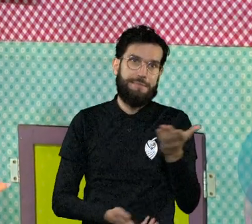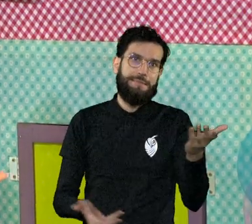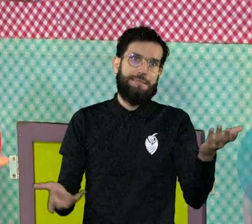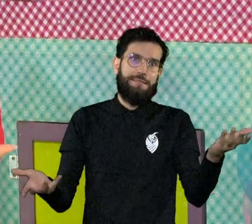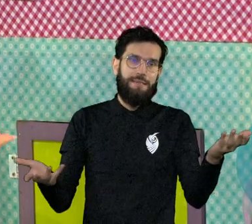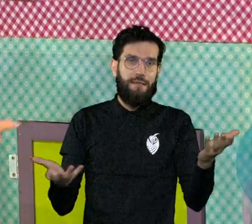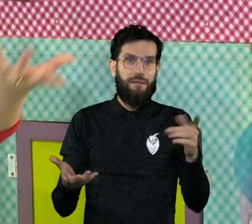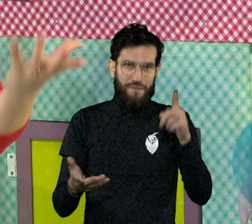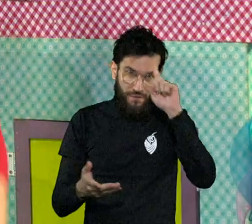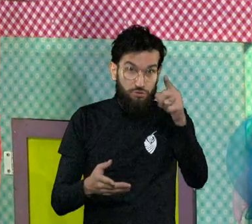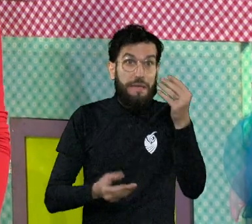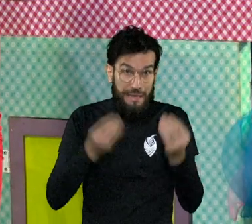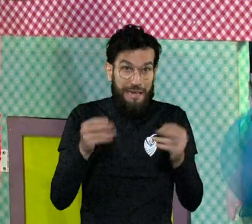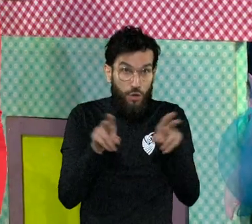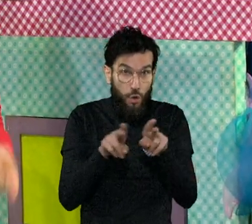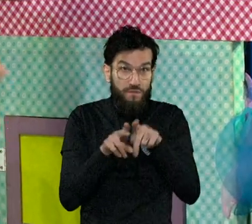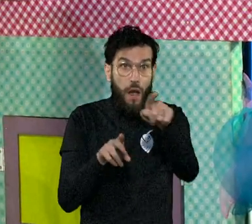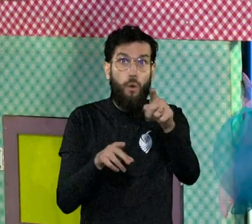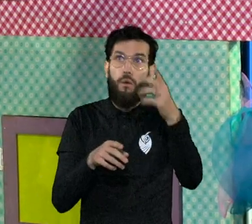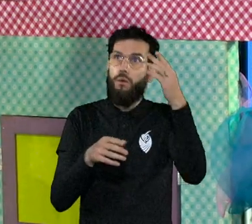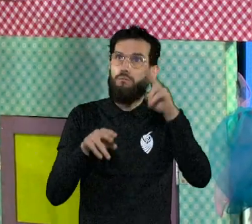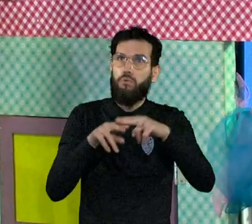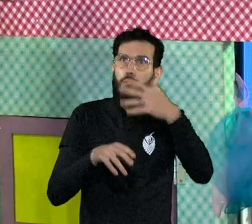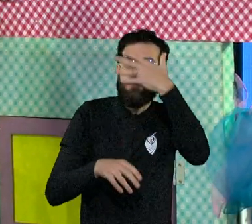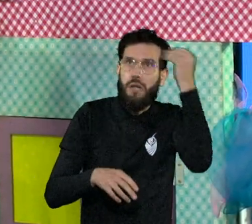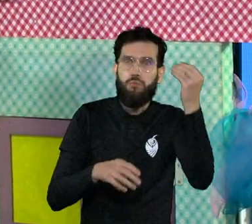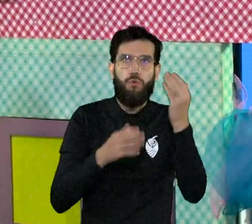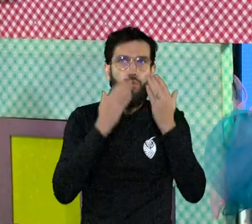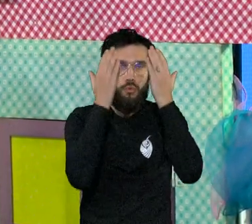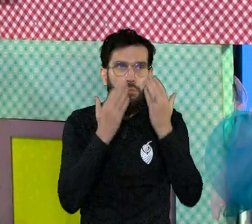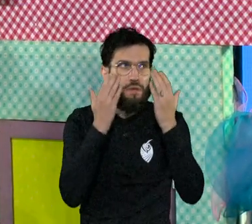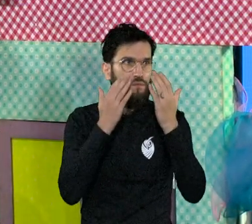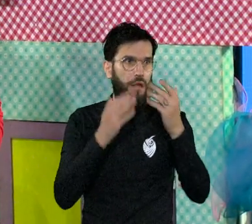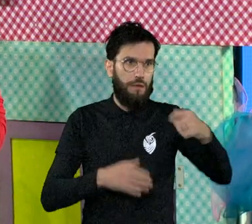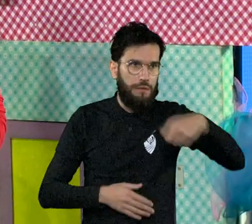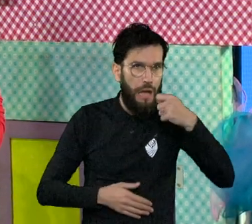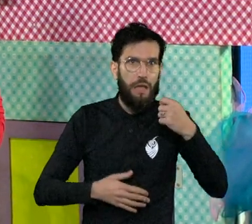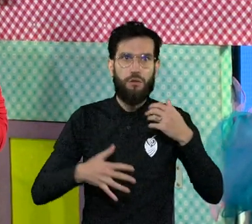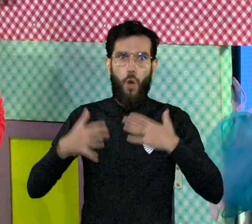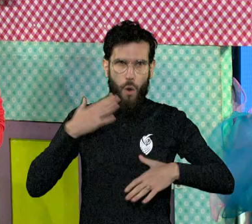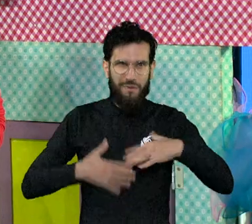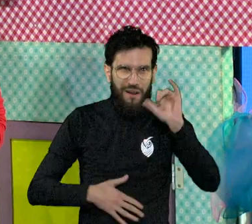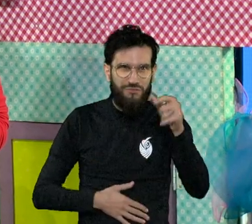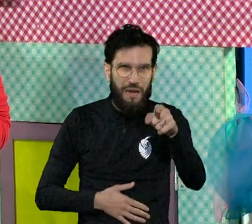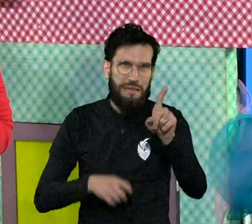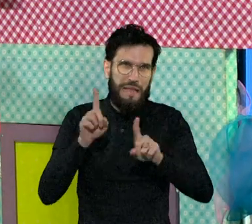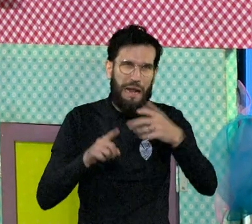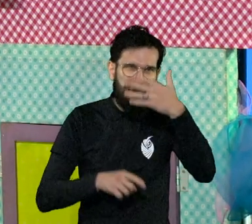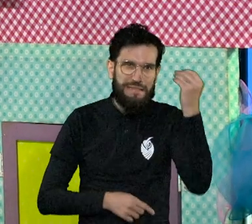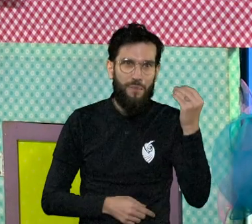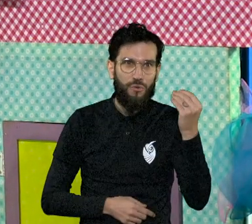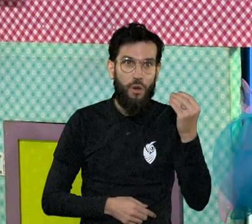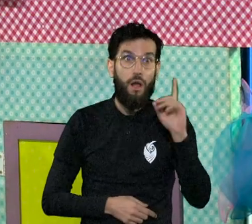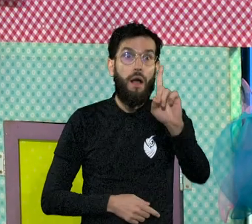sa hráte a úplne zabudnete, že sa treba ísť umyť, napapať alebo obliec. Ale viete čo? Ja